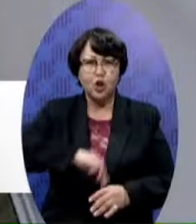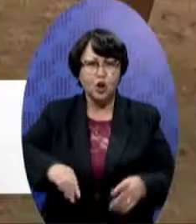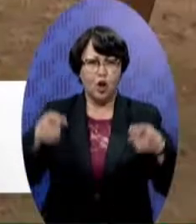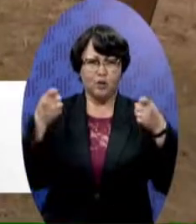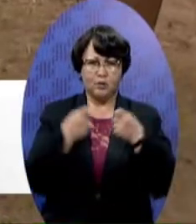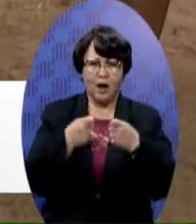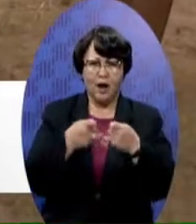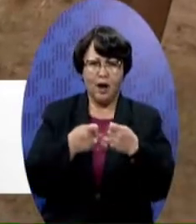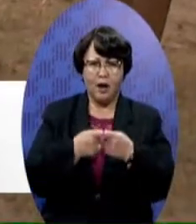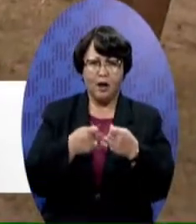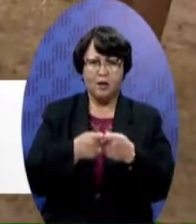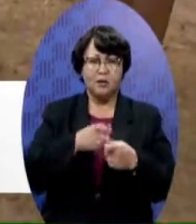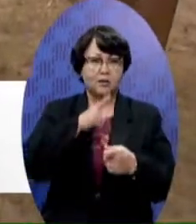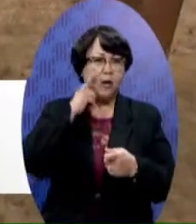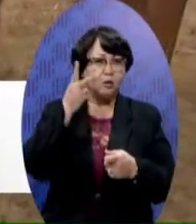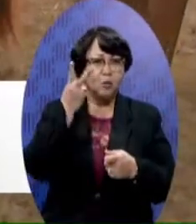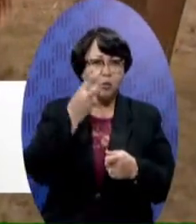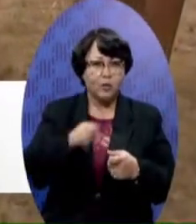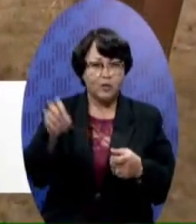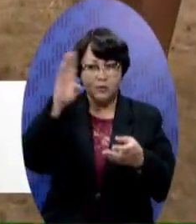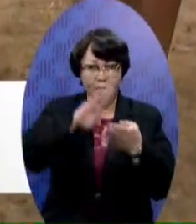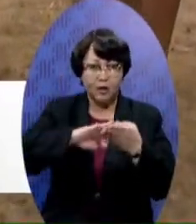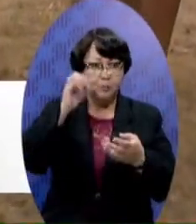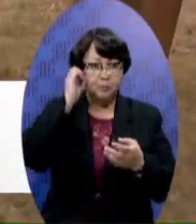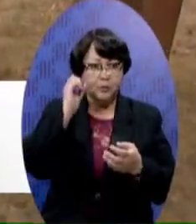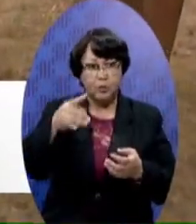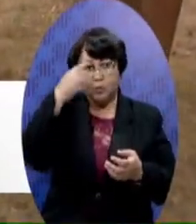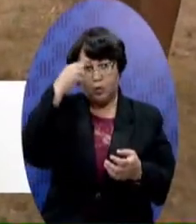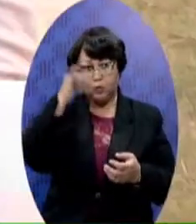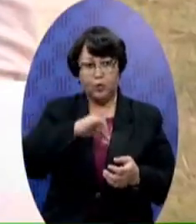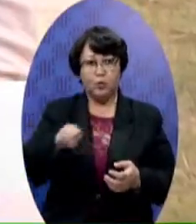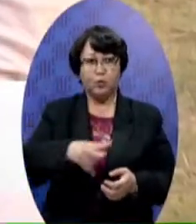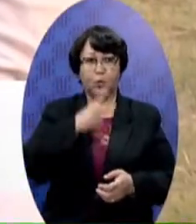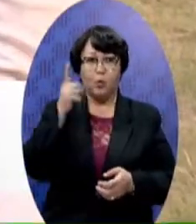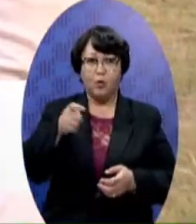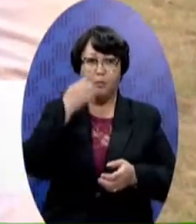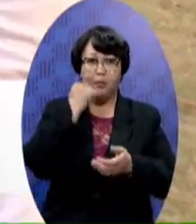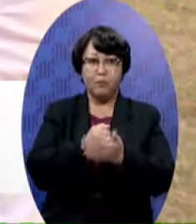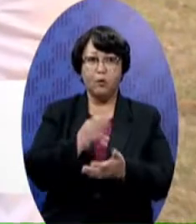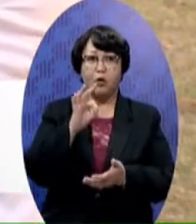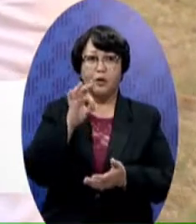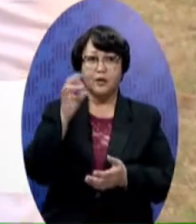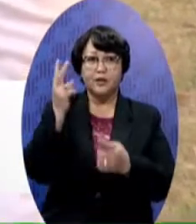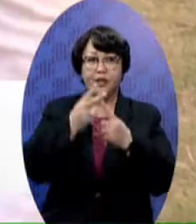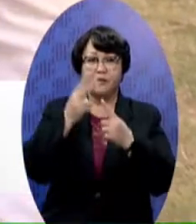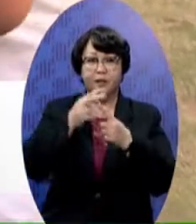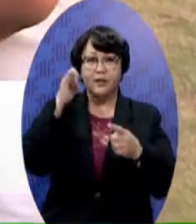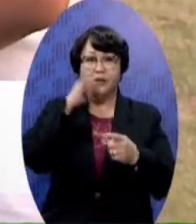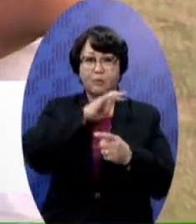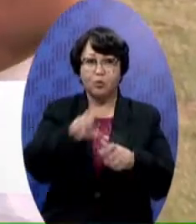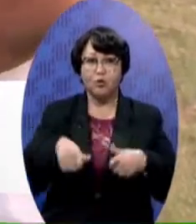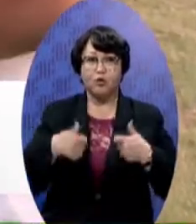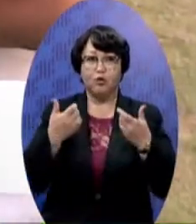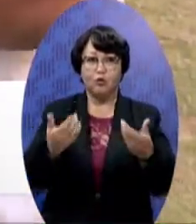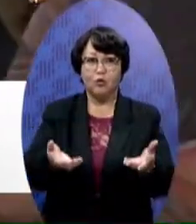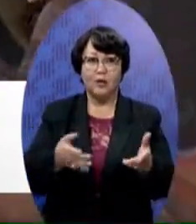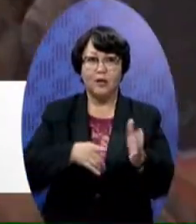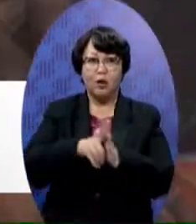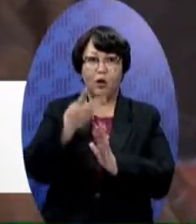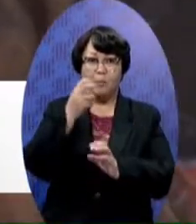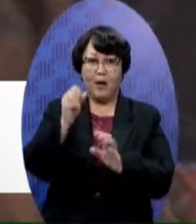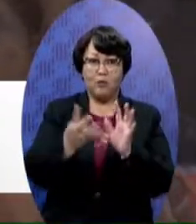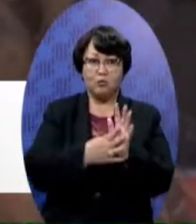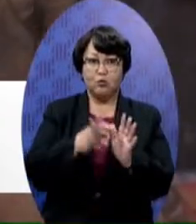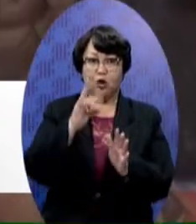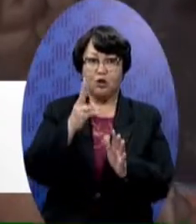дайны түүхийг хойч үеийнхэндээ таниулах Монголын түүхийн баримтуудыг өргөн нэвтрүүлгийн хэрэгслээр дамжуулан нийтэд таниулах ажил 2019 оны